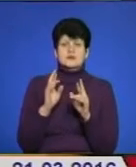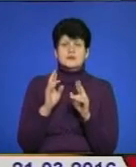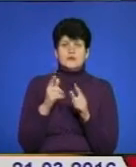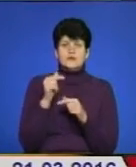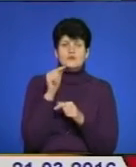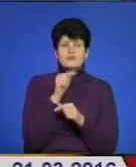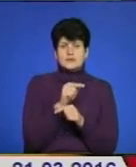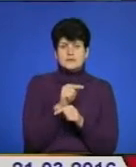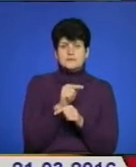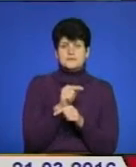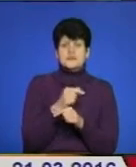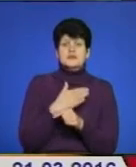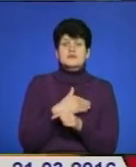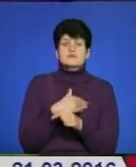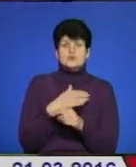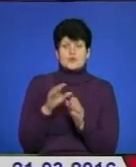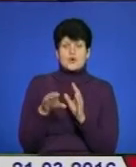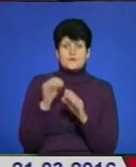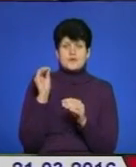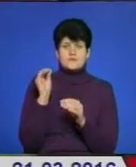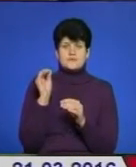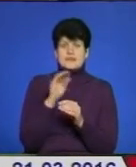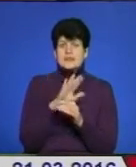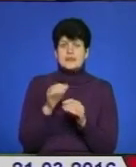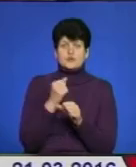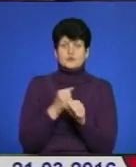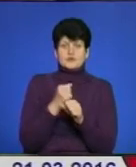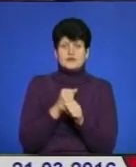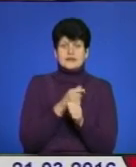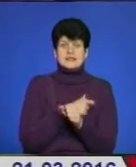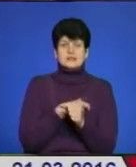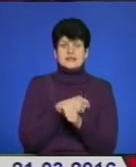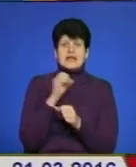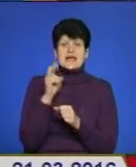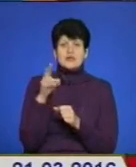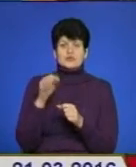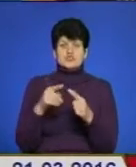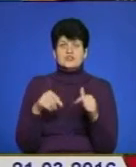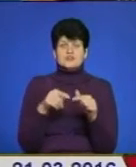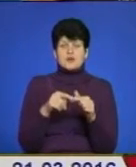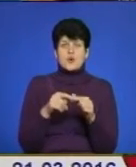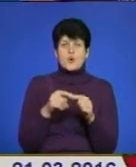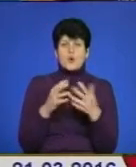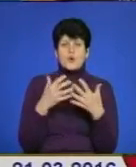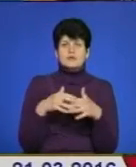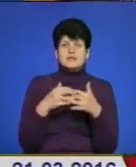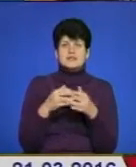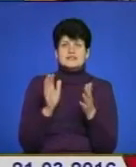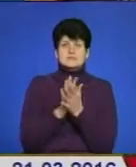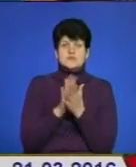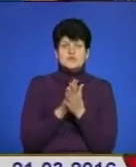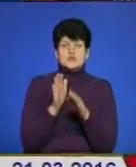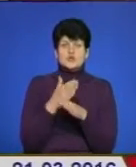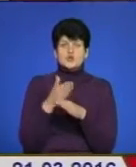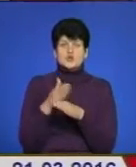вони їх і для чого обирають. Не допрацювали депутати в екологічній сфері. Обладнання для сміттєсортувальної